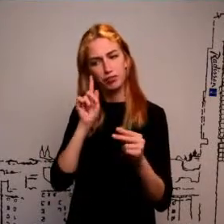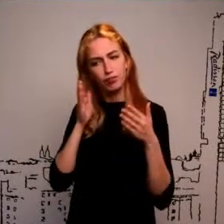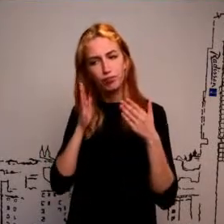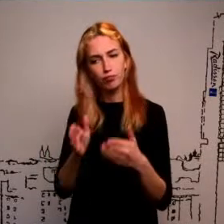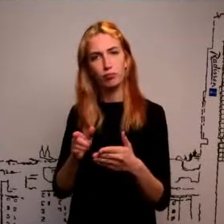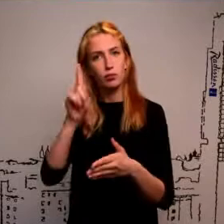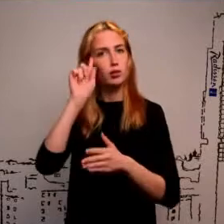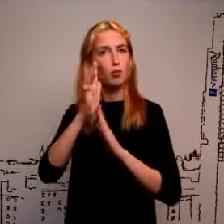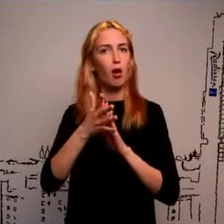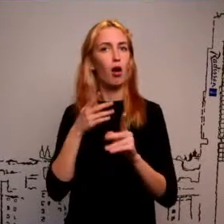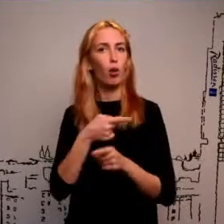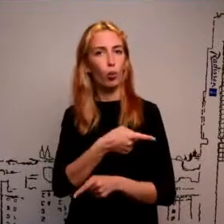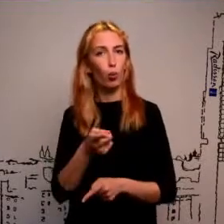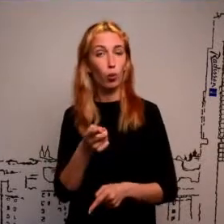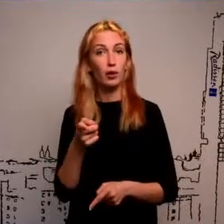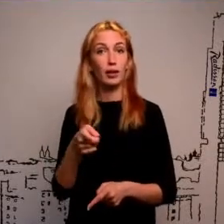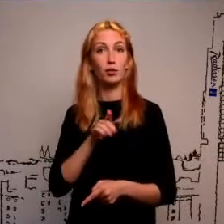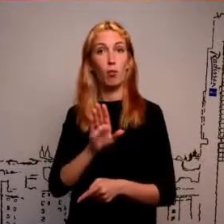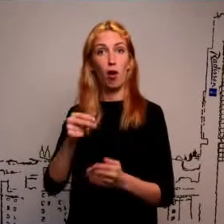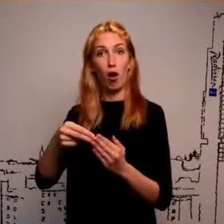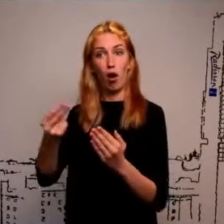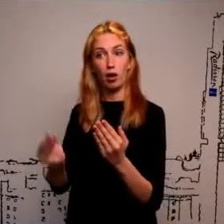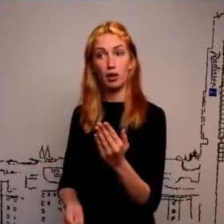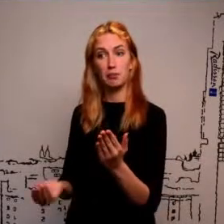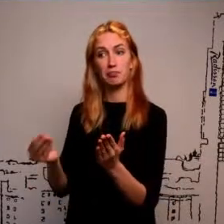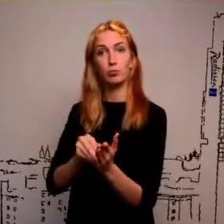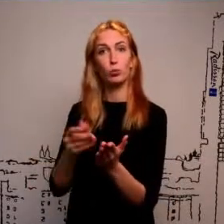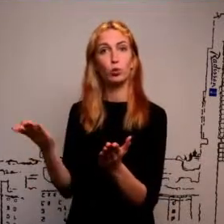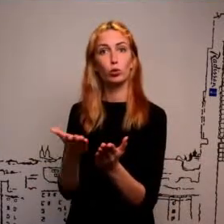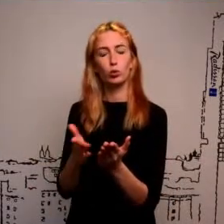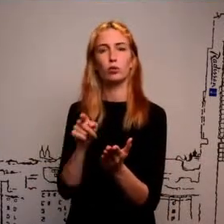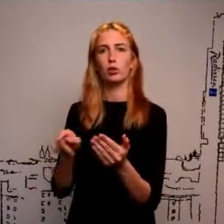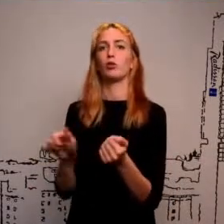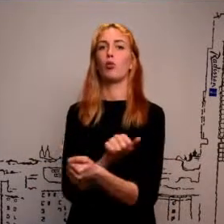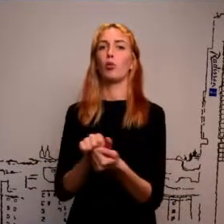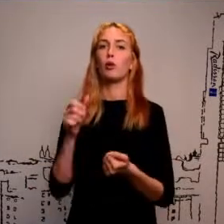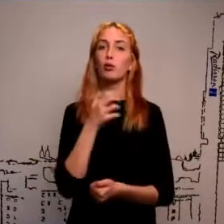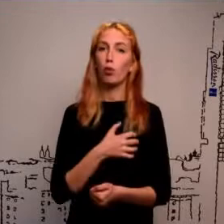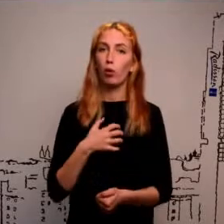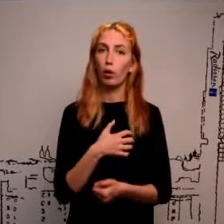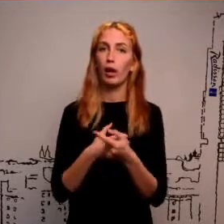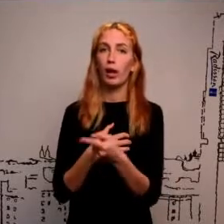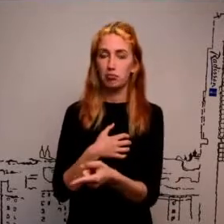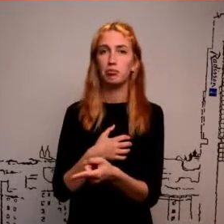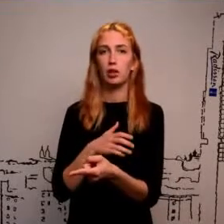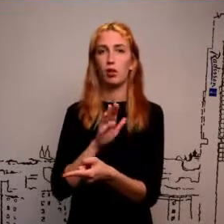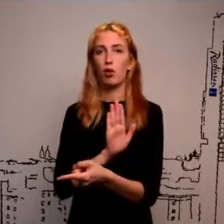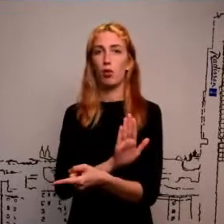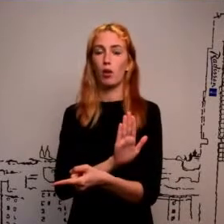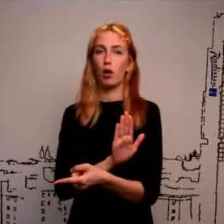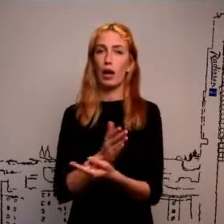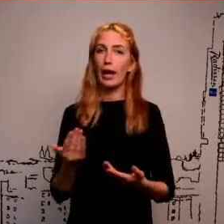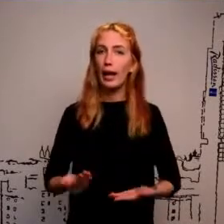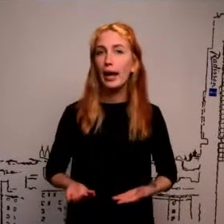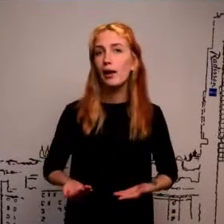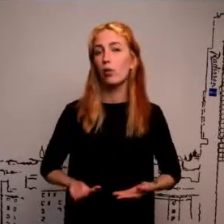aru, et see, kuhu tema oma allkirja paneb, on oluline dokument ja see võib mõjutada tema